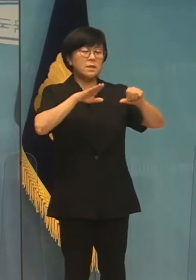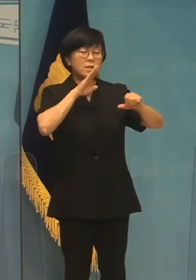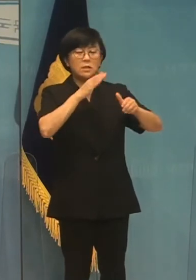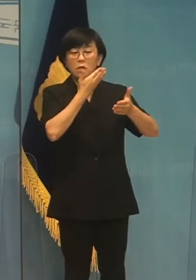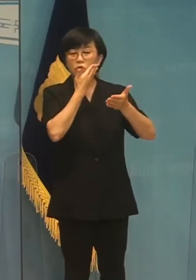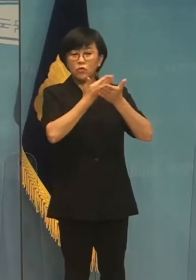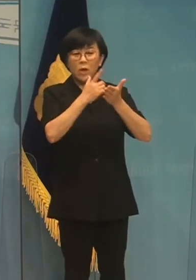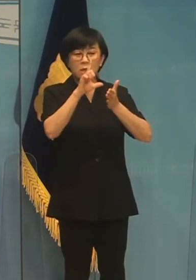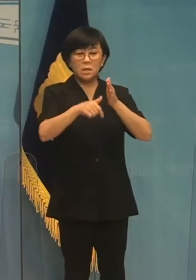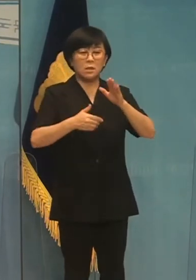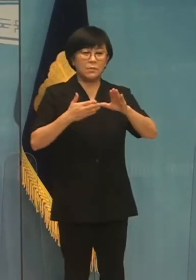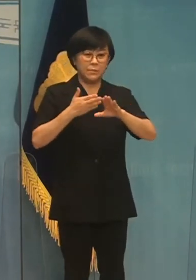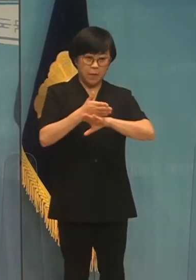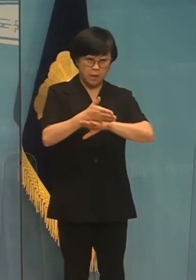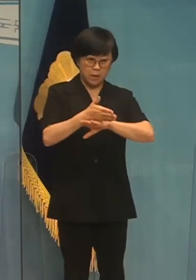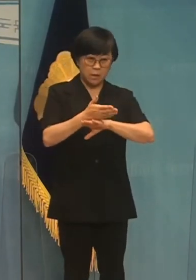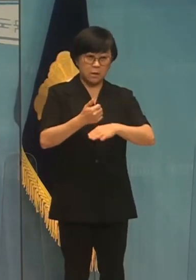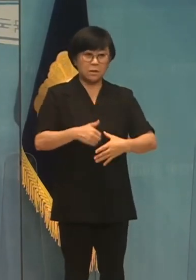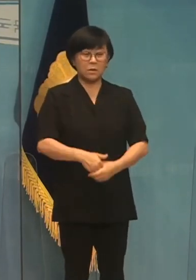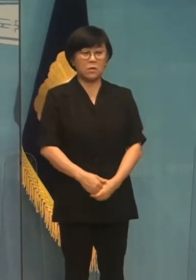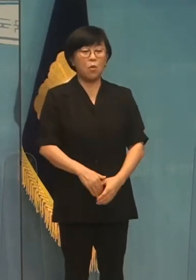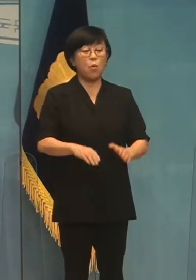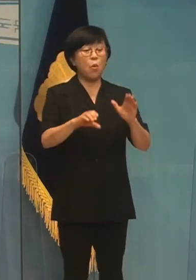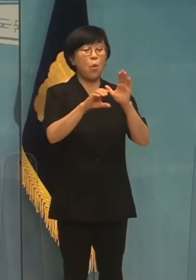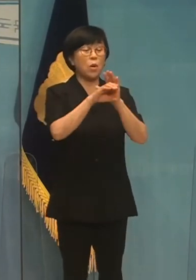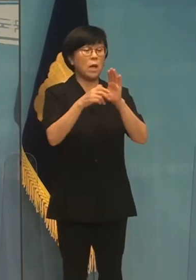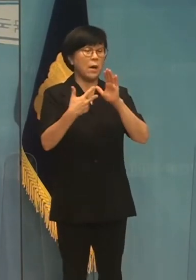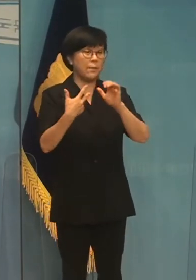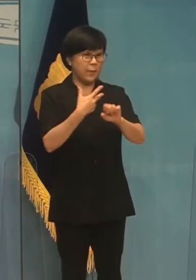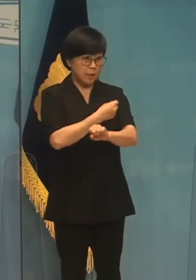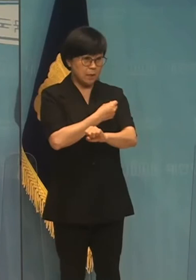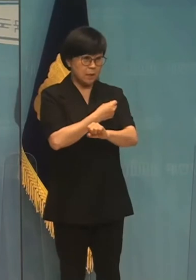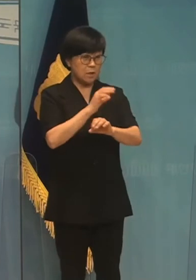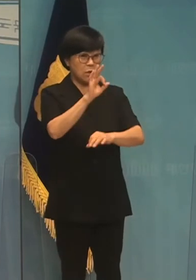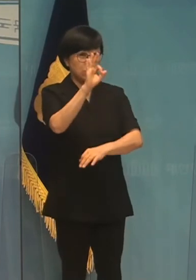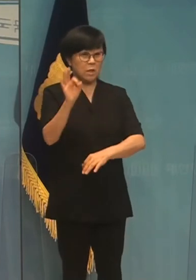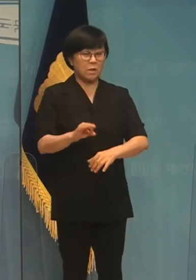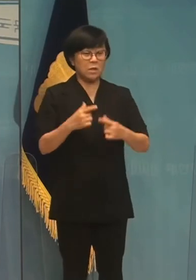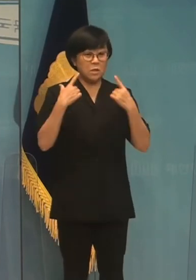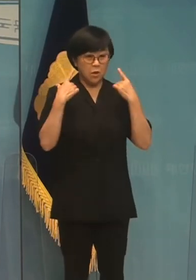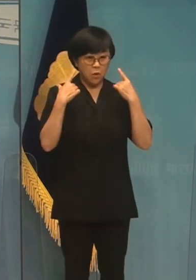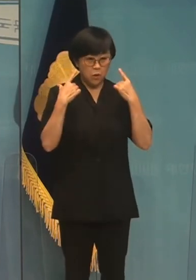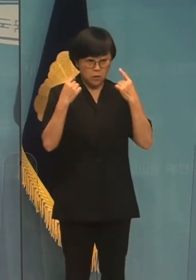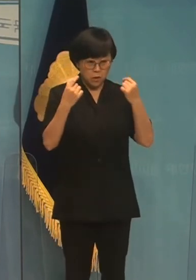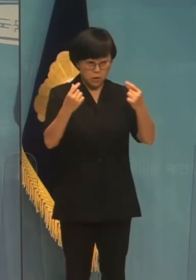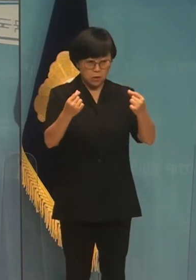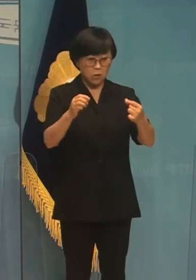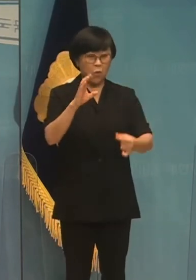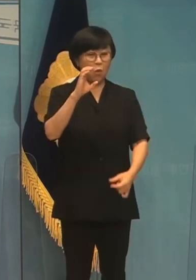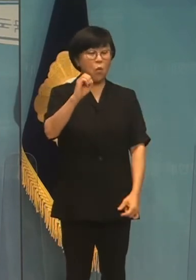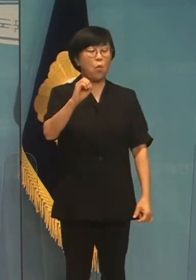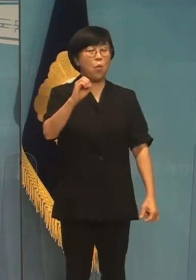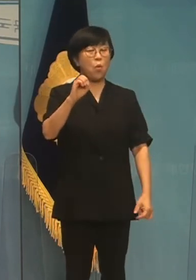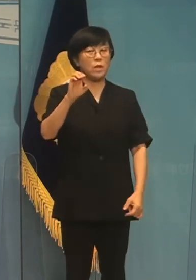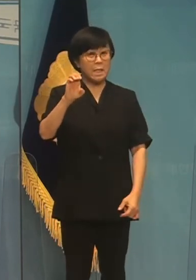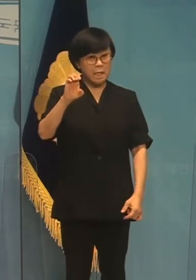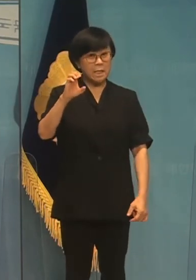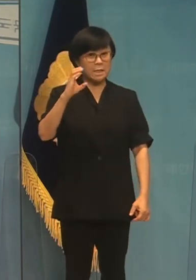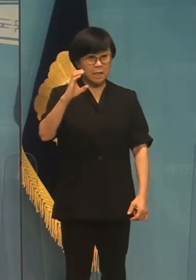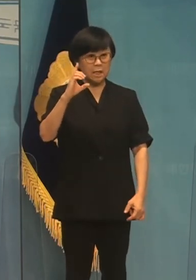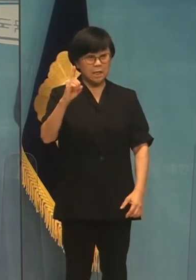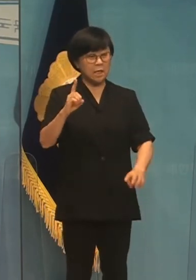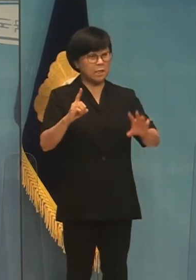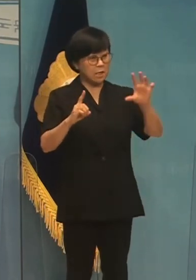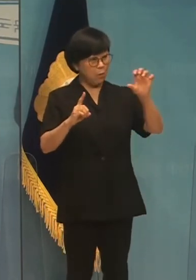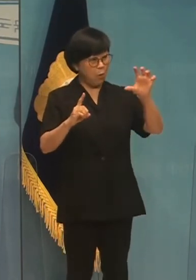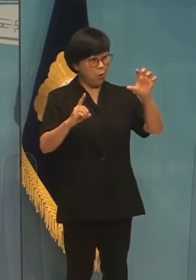골든타임을 놓쳐버렸습니다. 코로나 백신 접종률은 여전히 OECD 국가